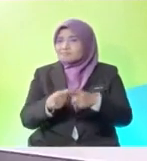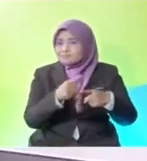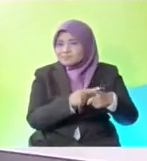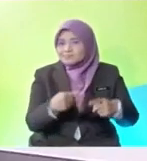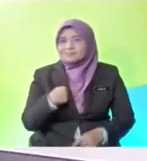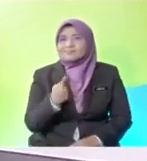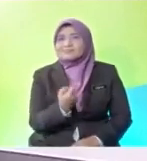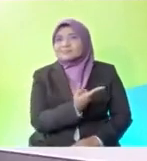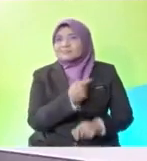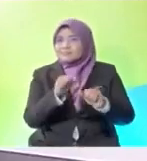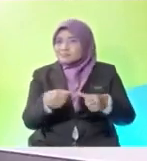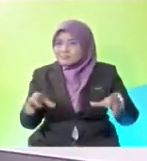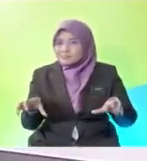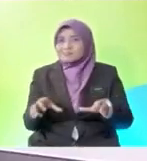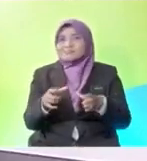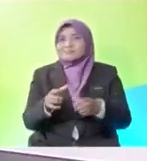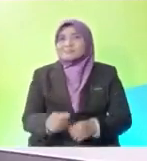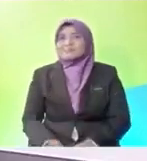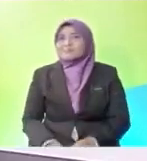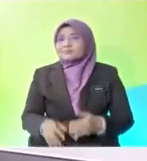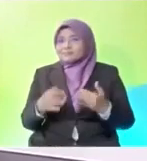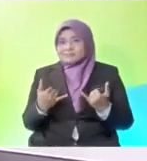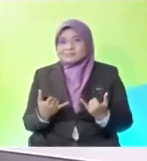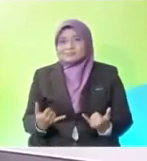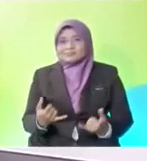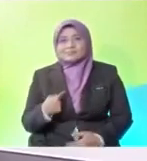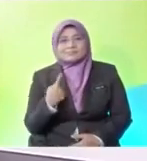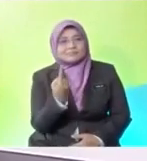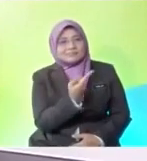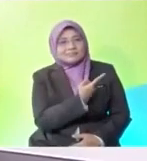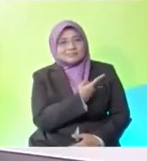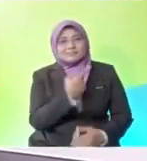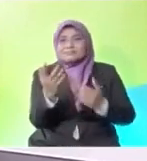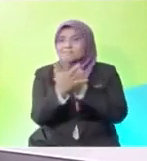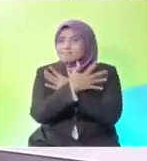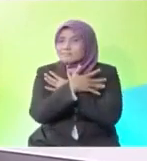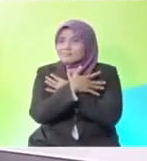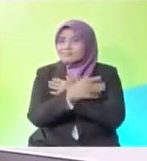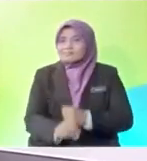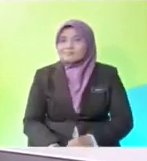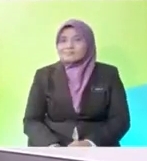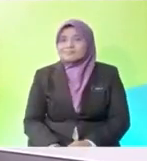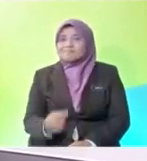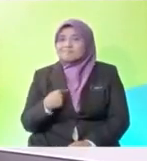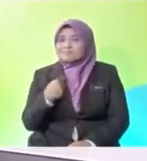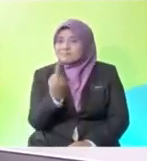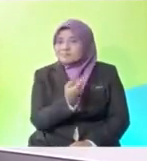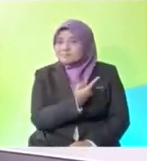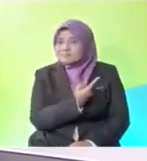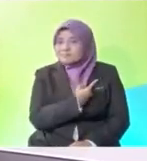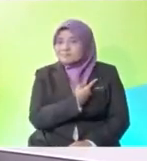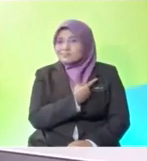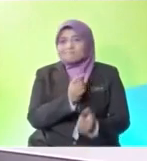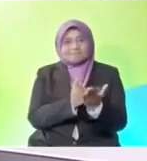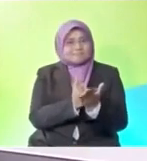cewek Baiklah sekarang kita akan melihat sebentar saya nak teruskan uji kaji Saya di sini anda semua coba pikirkan ide